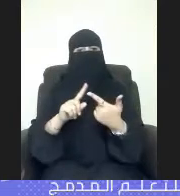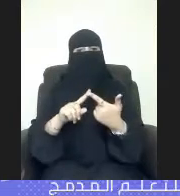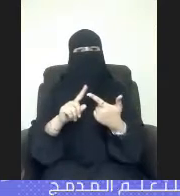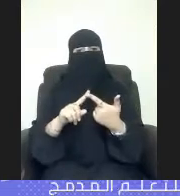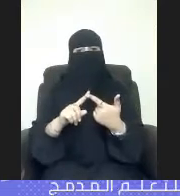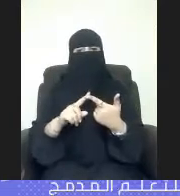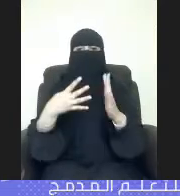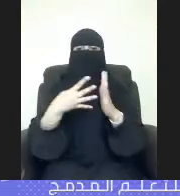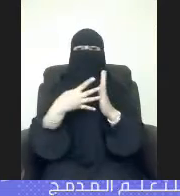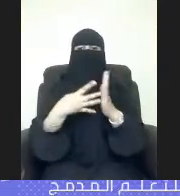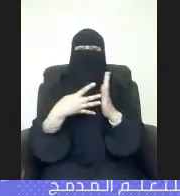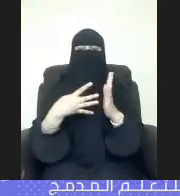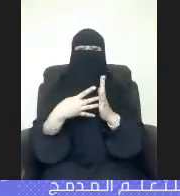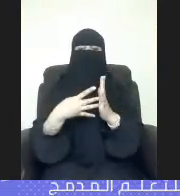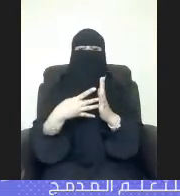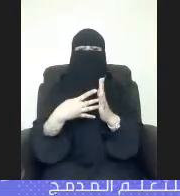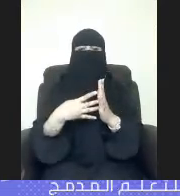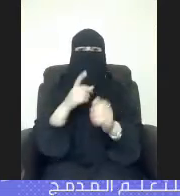سعد بن دعجل.